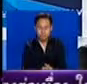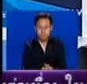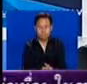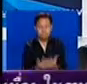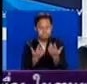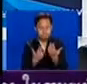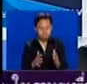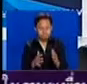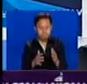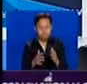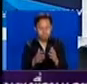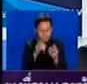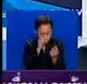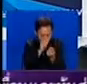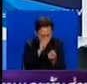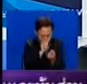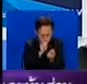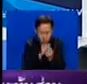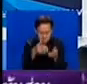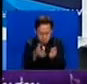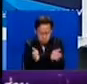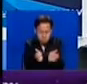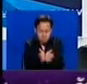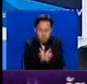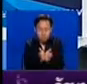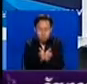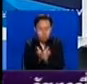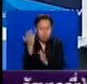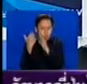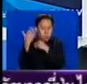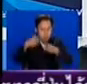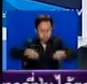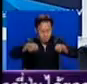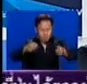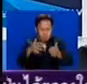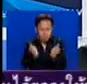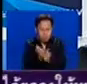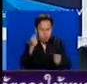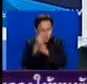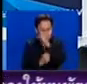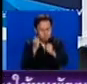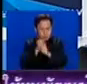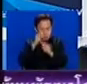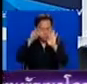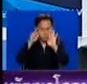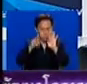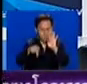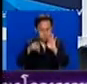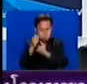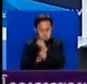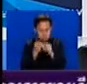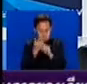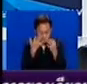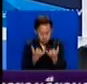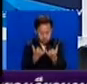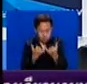หลังจากที่ได้มีการขุดพบนะคะหม้อดินเผา3ขามีอายุถึง 4,000 ปีค่ะในวันนี้นะคะรัฐมนตรีประจ